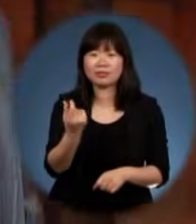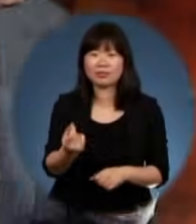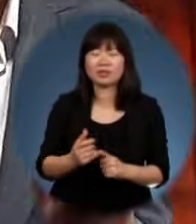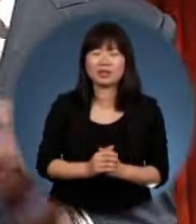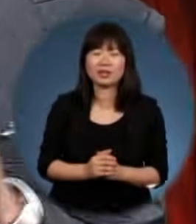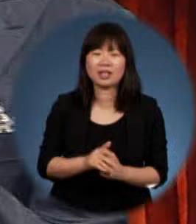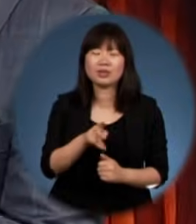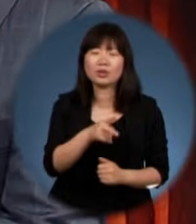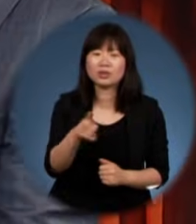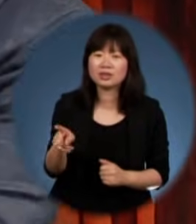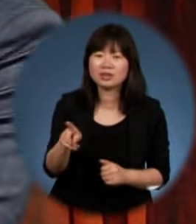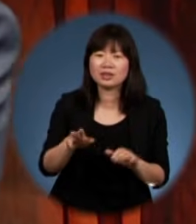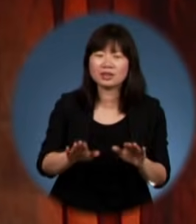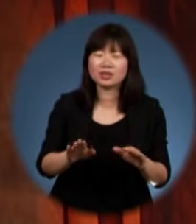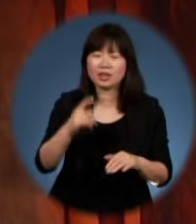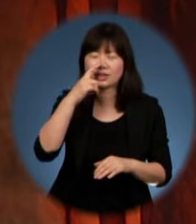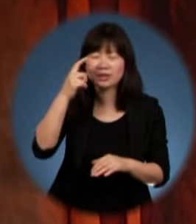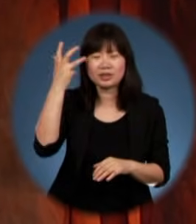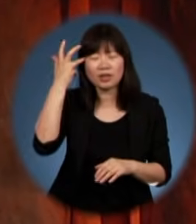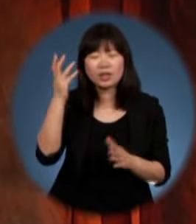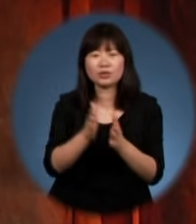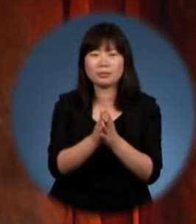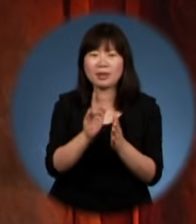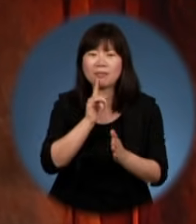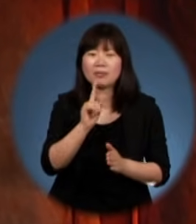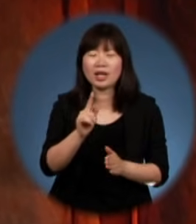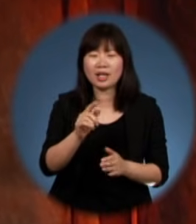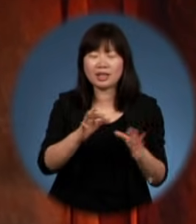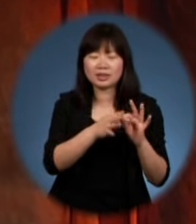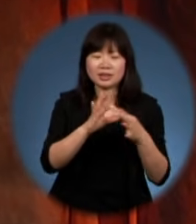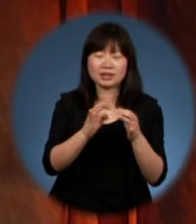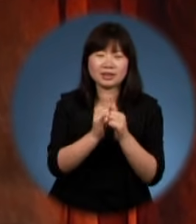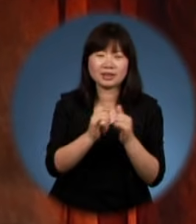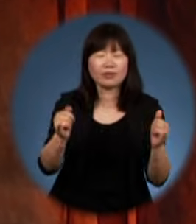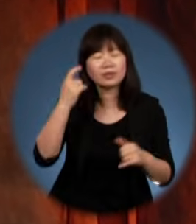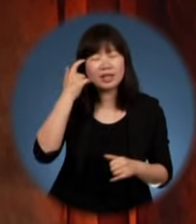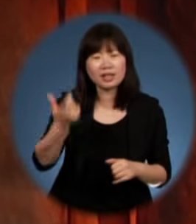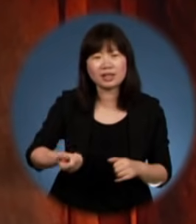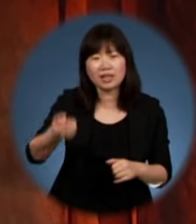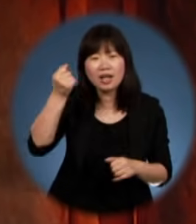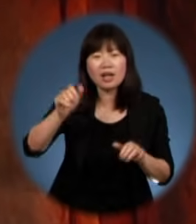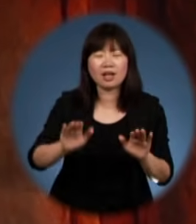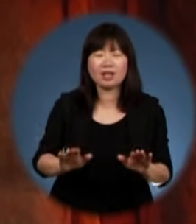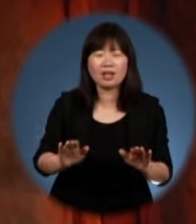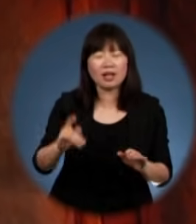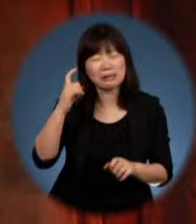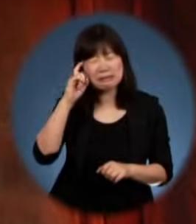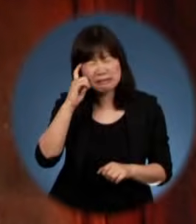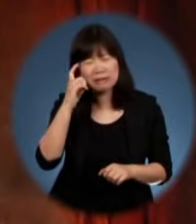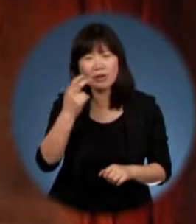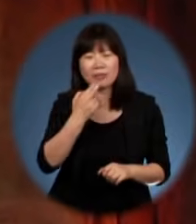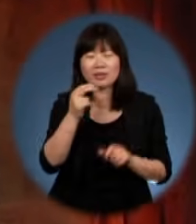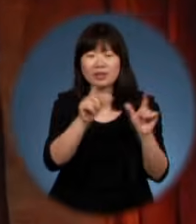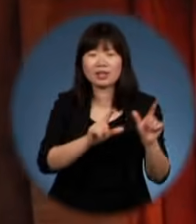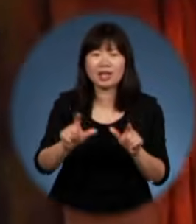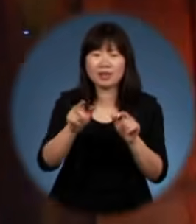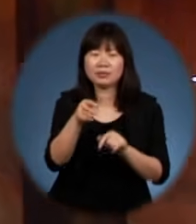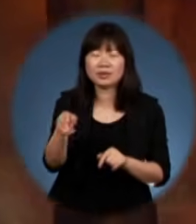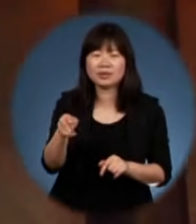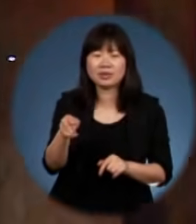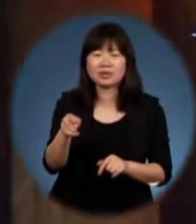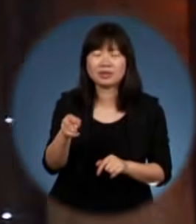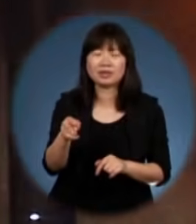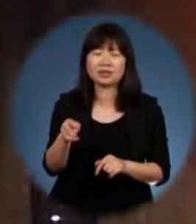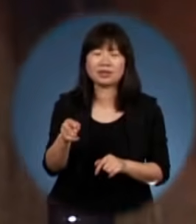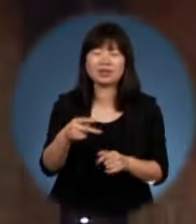이것이 바로 수양 철학의 출발이 있고요 그리스 사람들이 생각했던 수 뽀 하지 않는 삶은 의미가